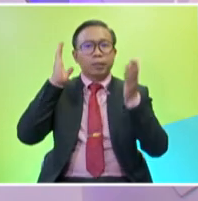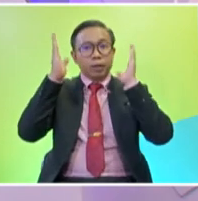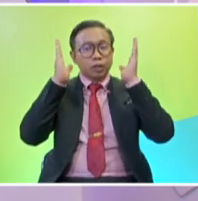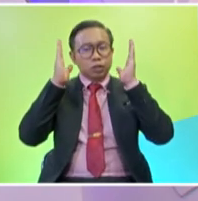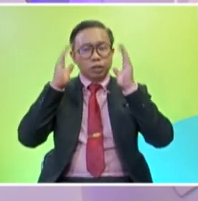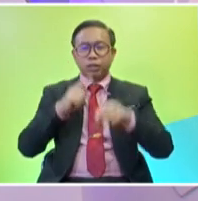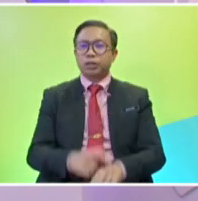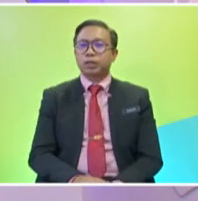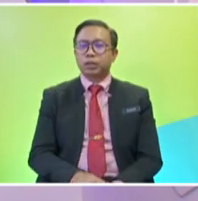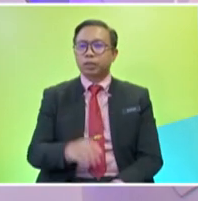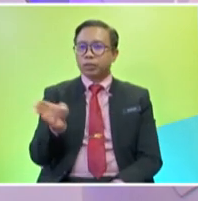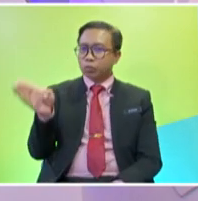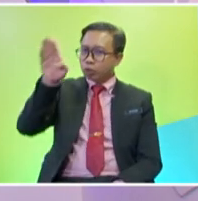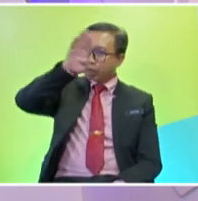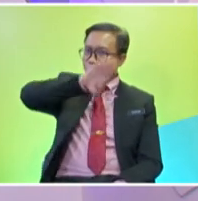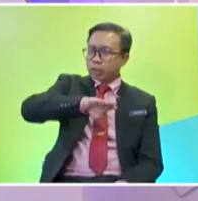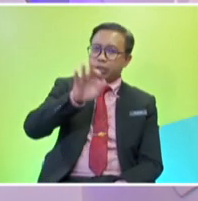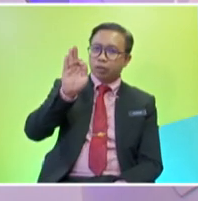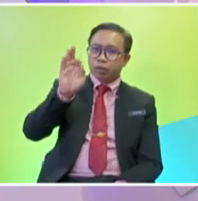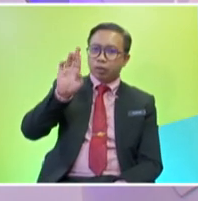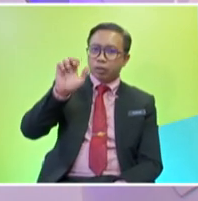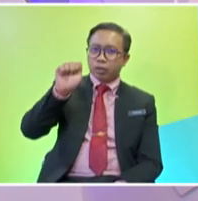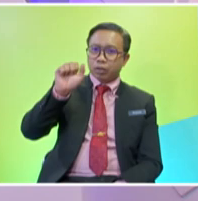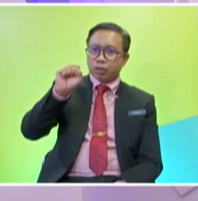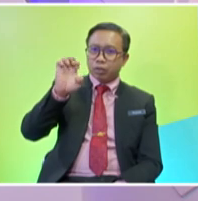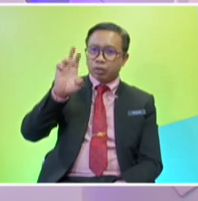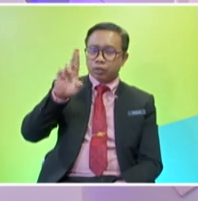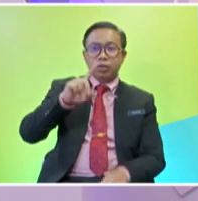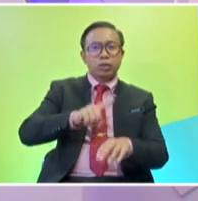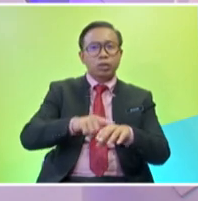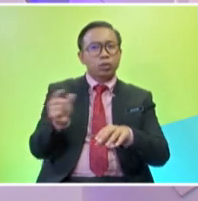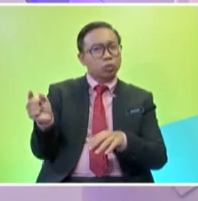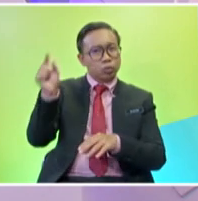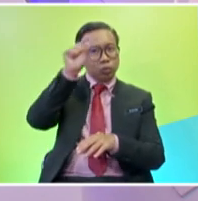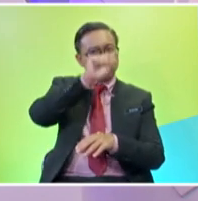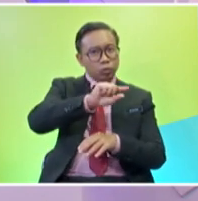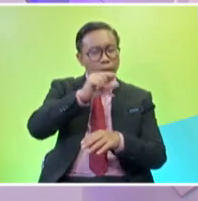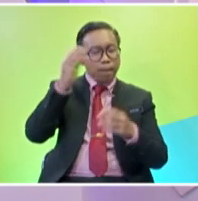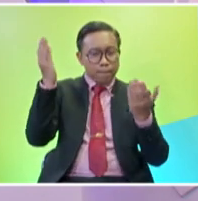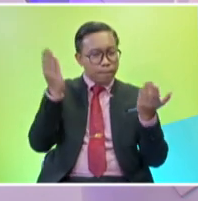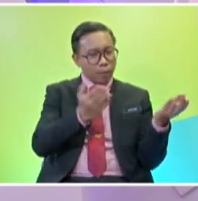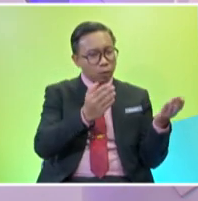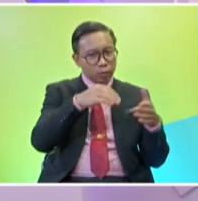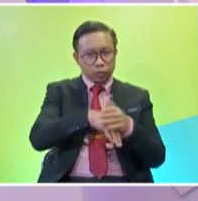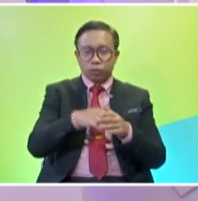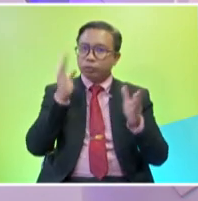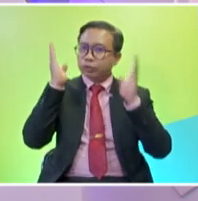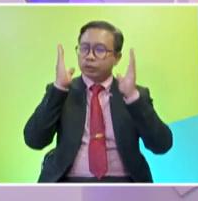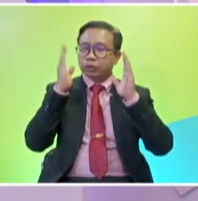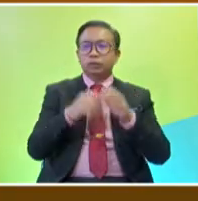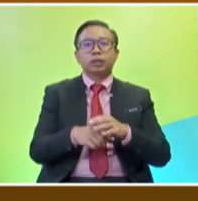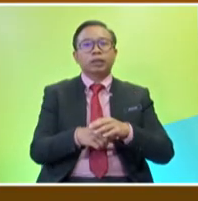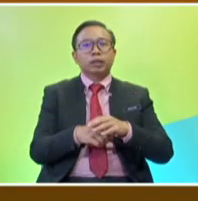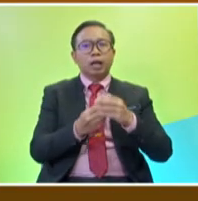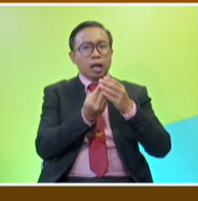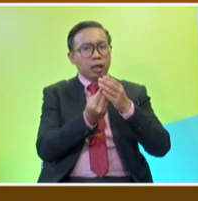di Kawasan Bukit freezer di banyak puncak puncak gunung maksudnya telah dibawa masuk ke dalam Oke kemudian akarnya